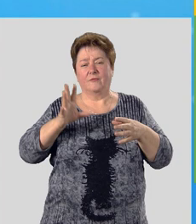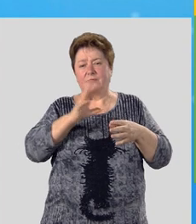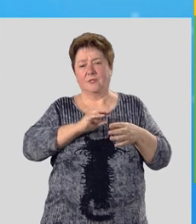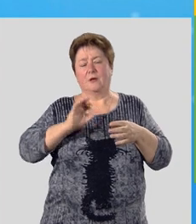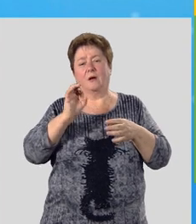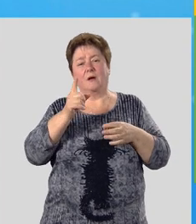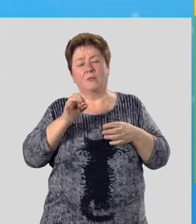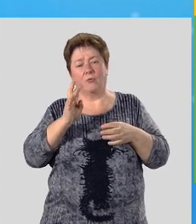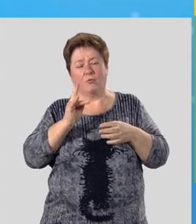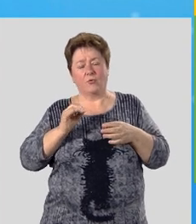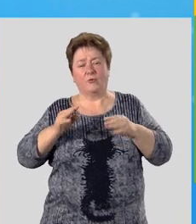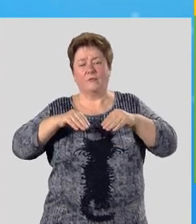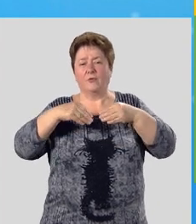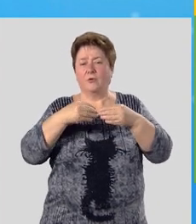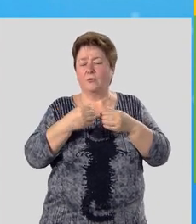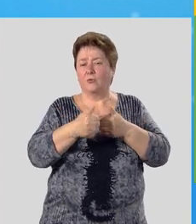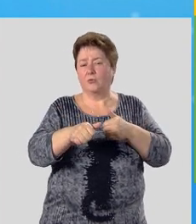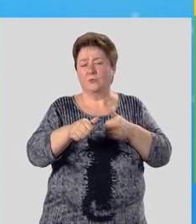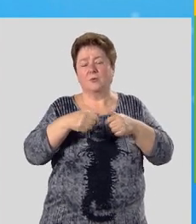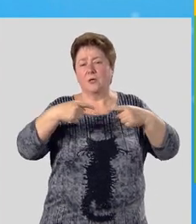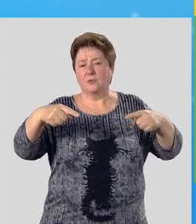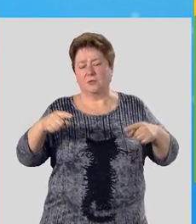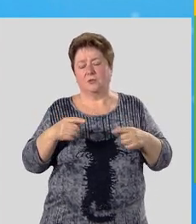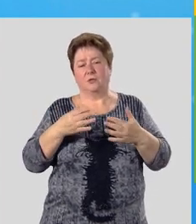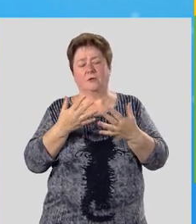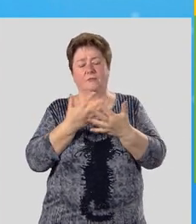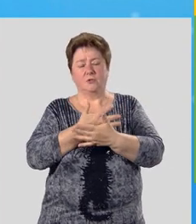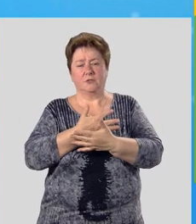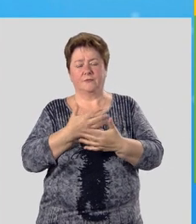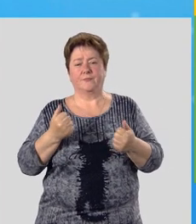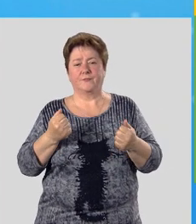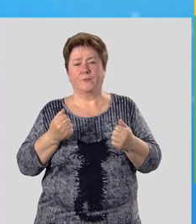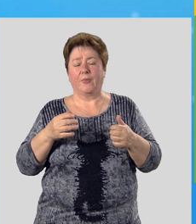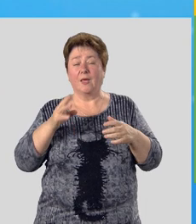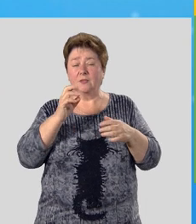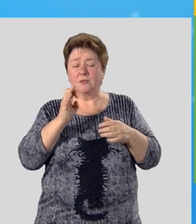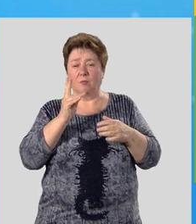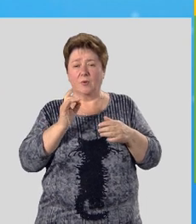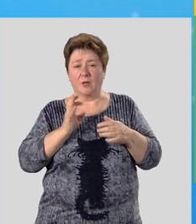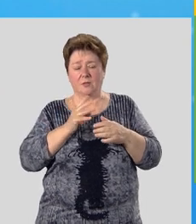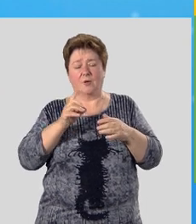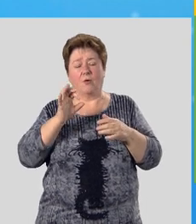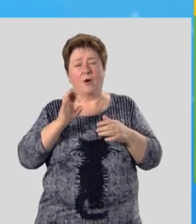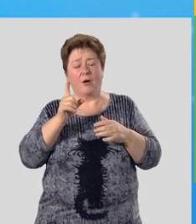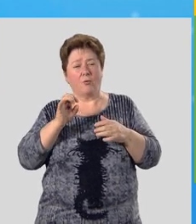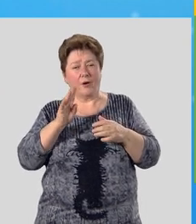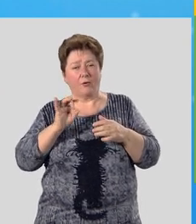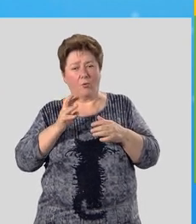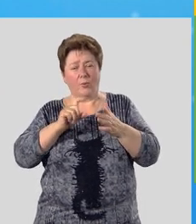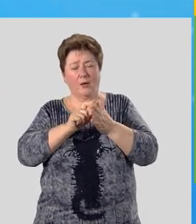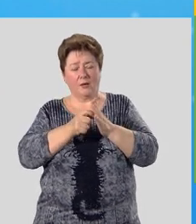органоидов и доступ к ним различных веществ. В цитоплазме эукариотной